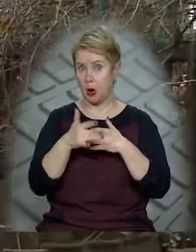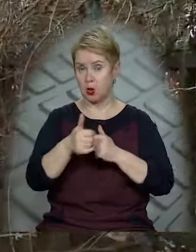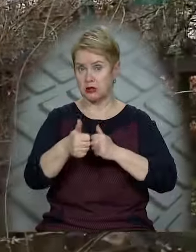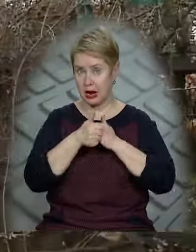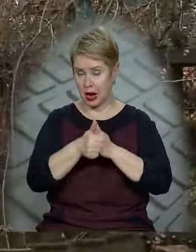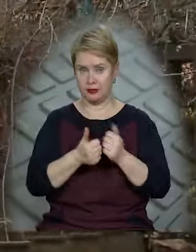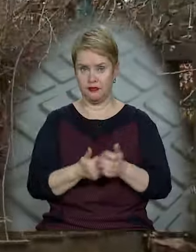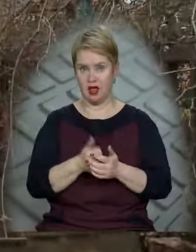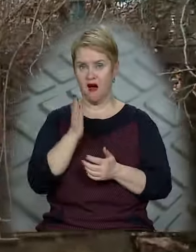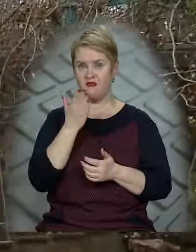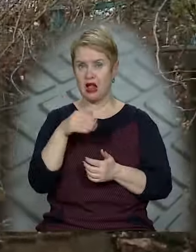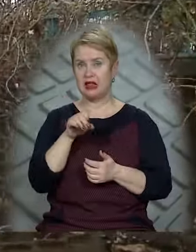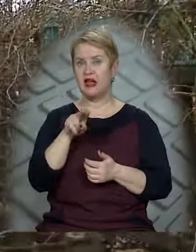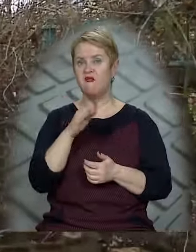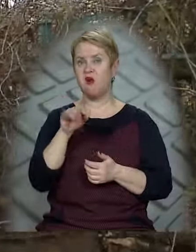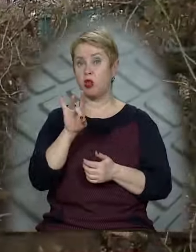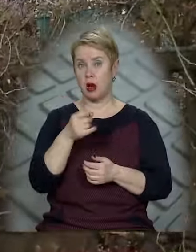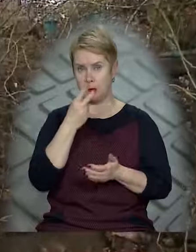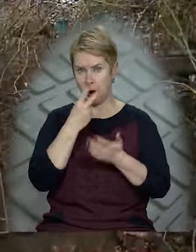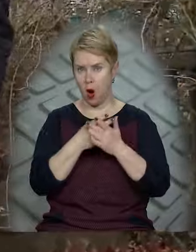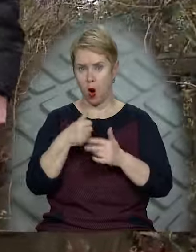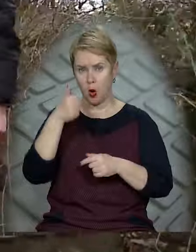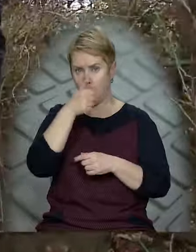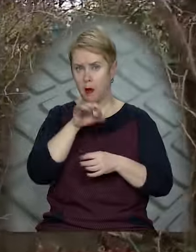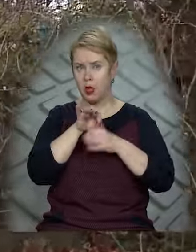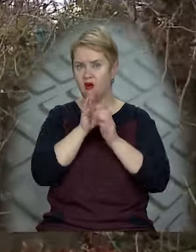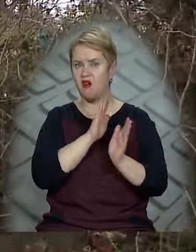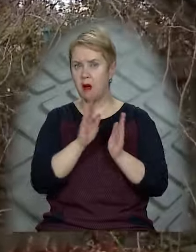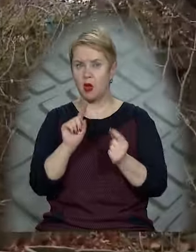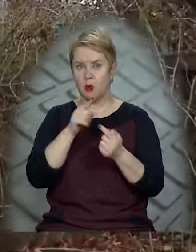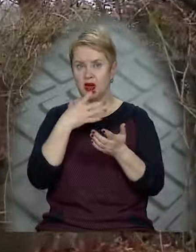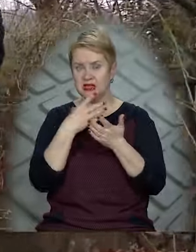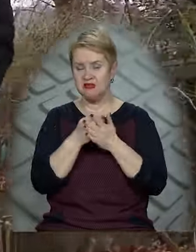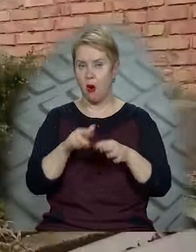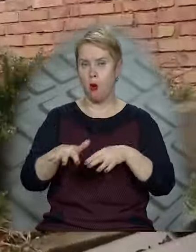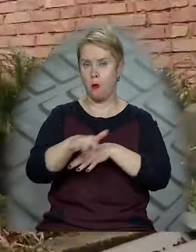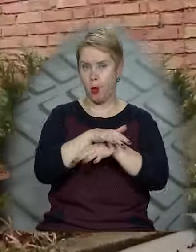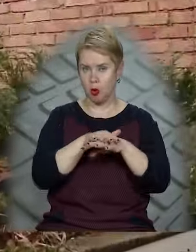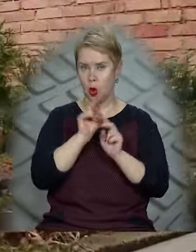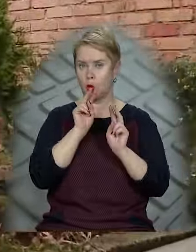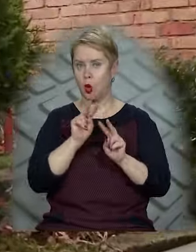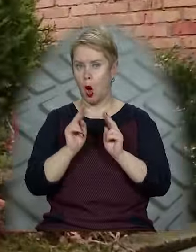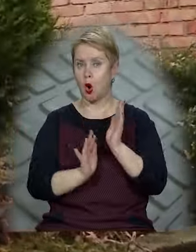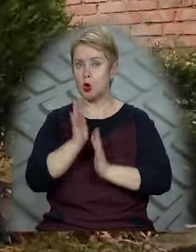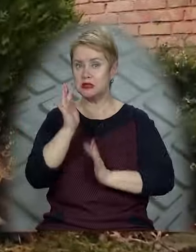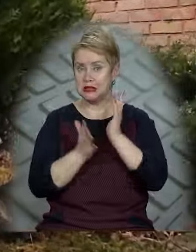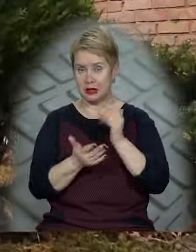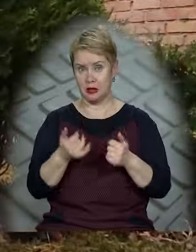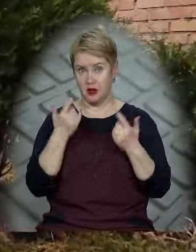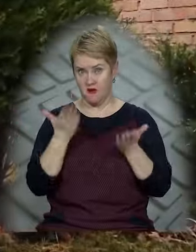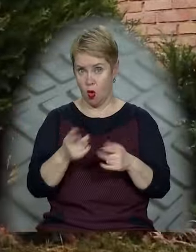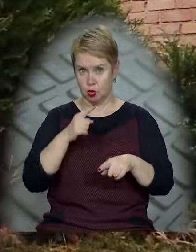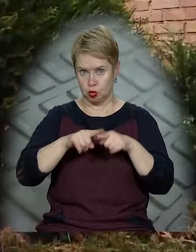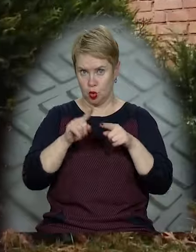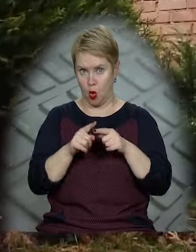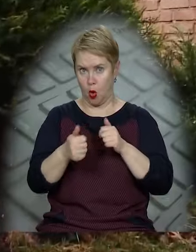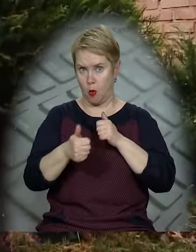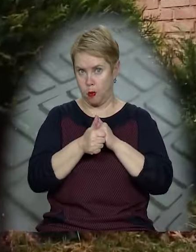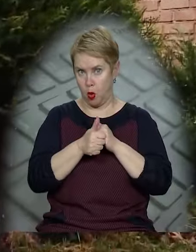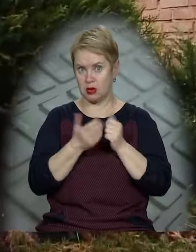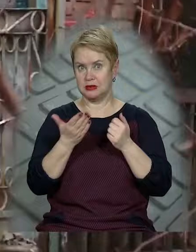рядом. Валентина Федорівна показує, роками наводила лад навпроти свого подвір'я, доглядала рослини. І от вже зовсім скоро